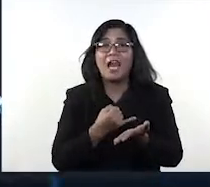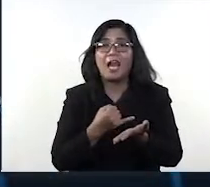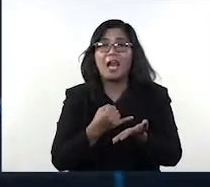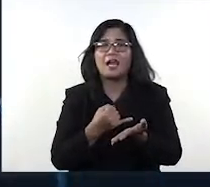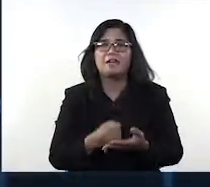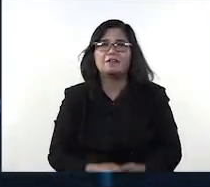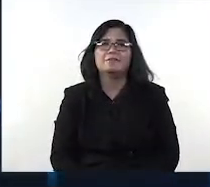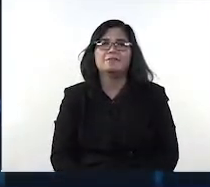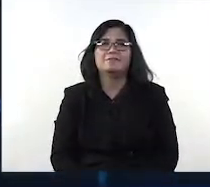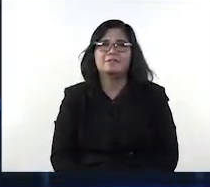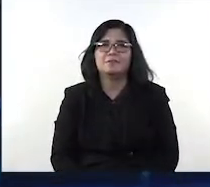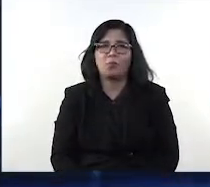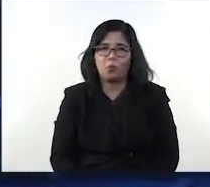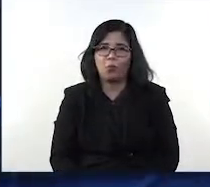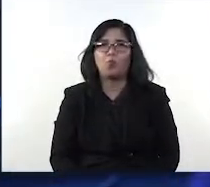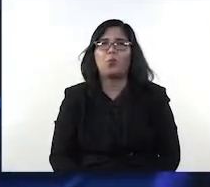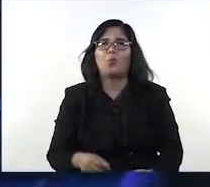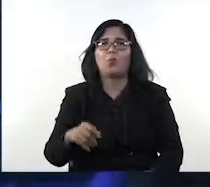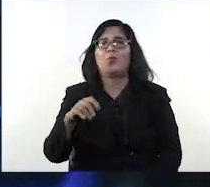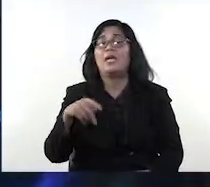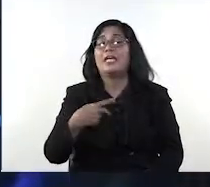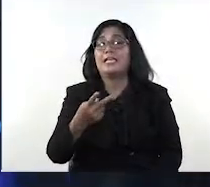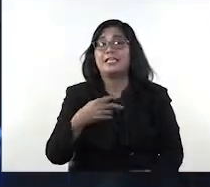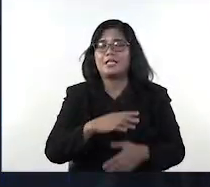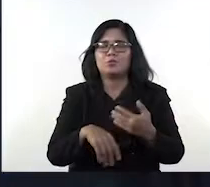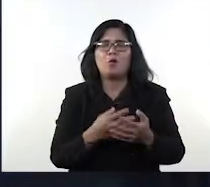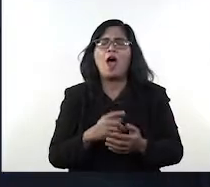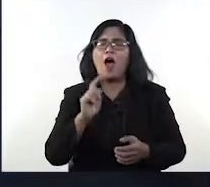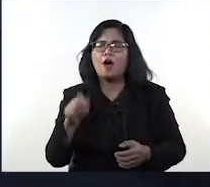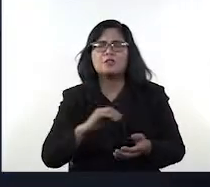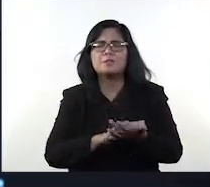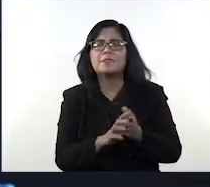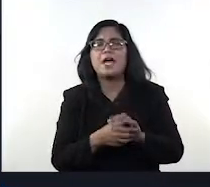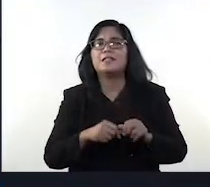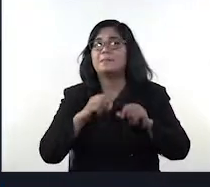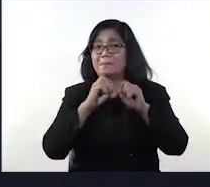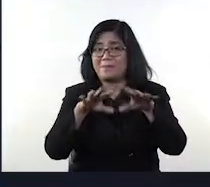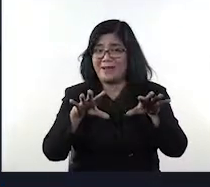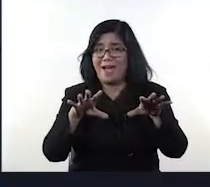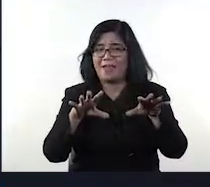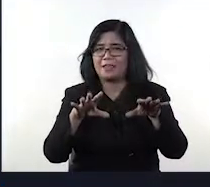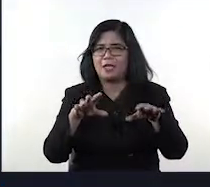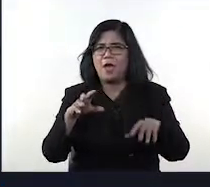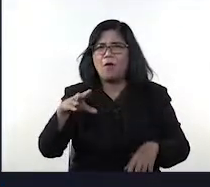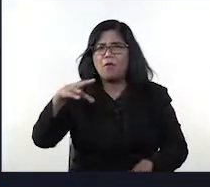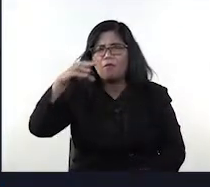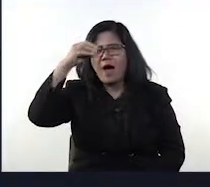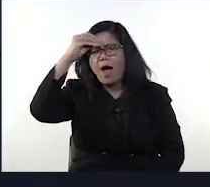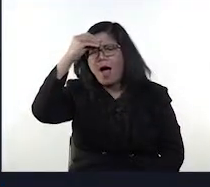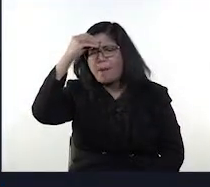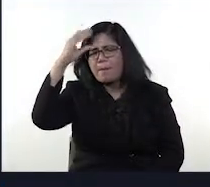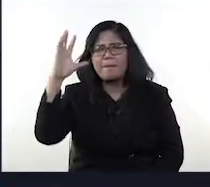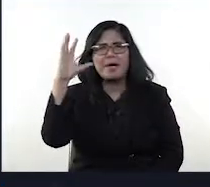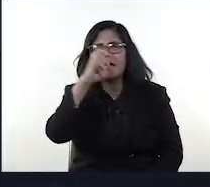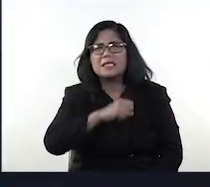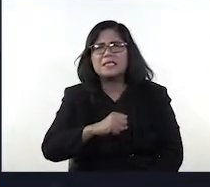mau setiap anak-anak Tuhan Yesus Hai boleh jadi berkat Hai boleh mengerti dan